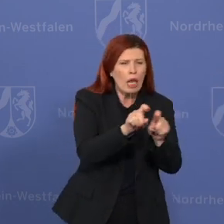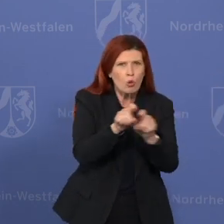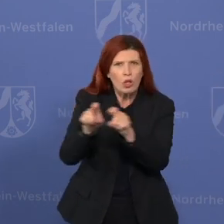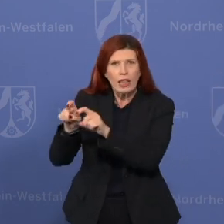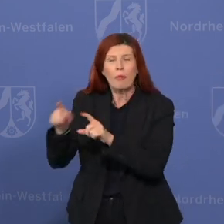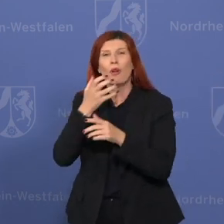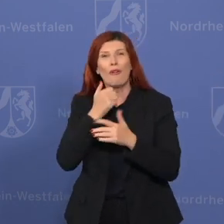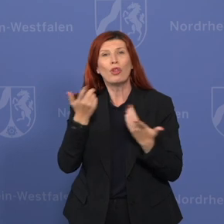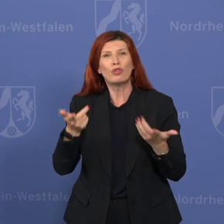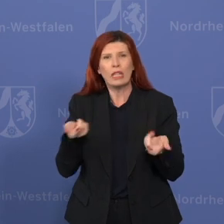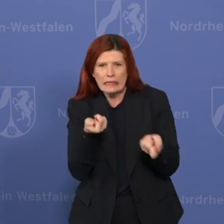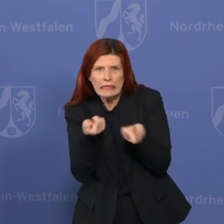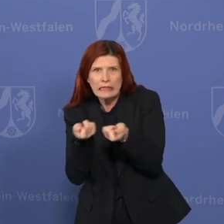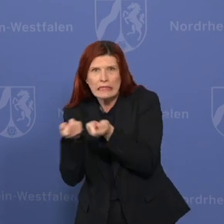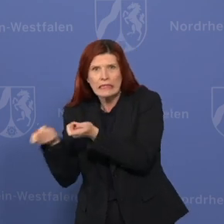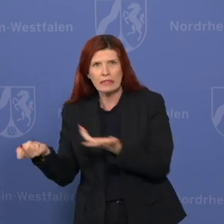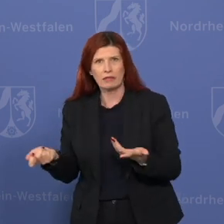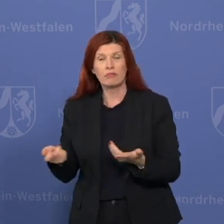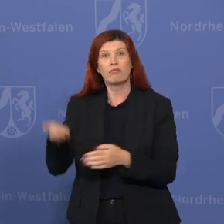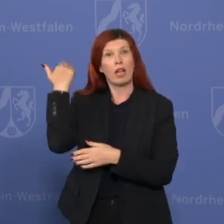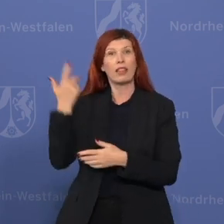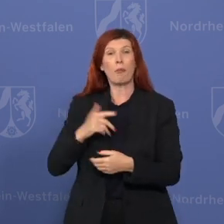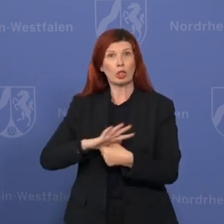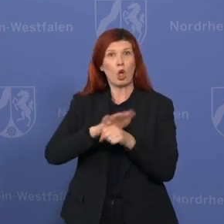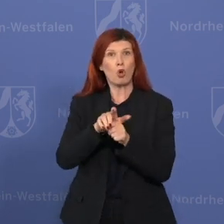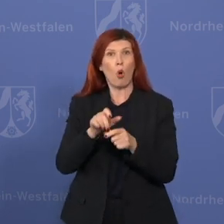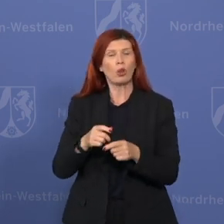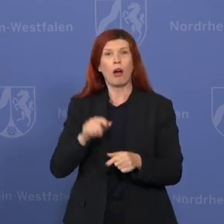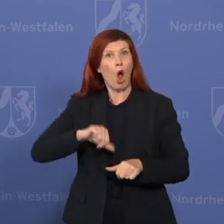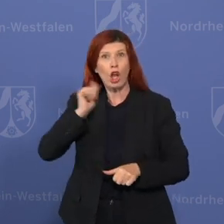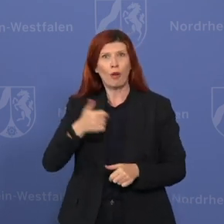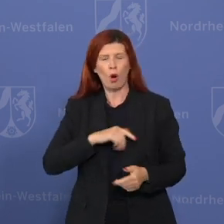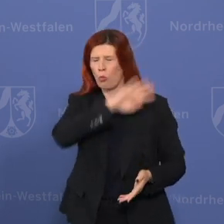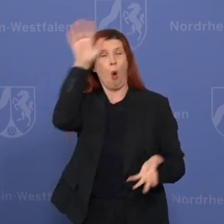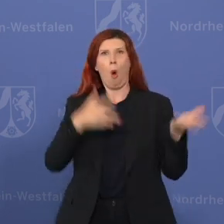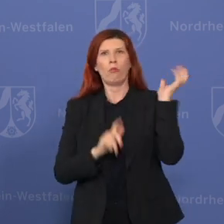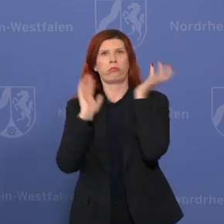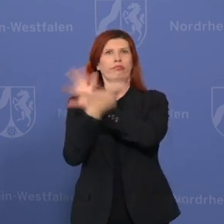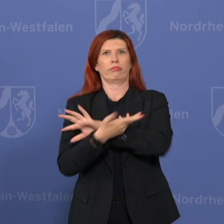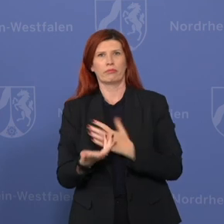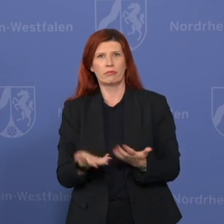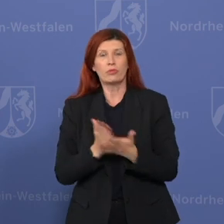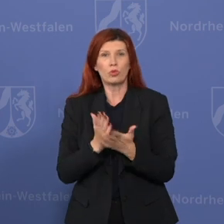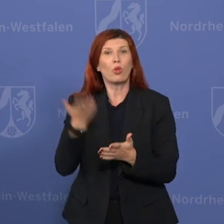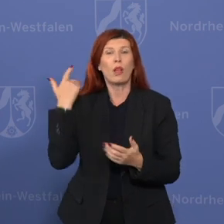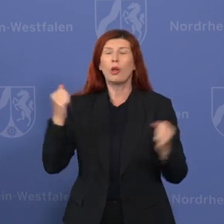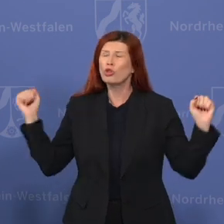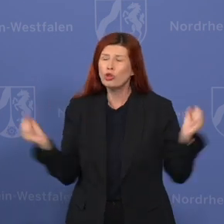die Corona-Krise kam, so schnell mussten wir auch handeln. Und so